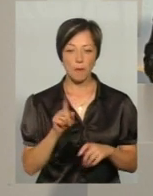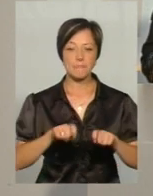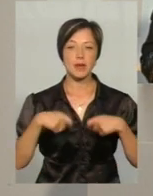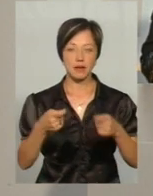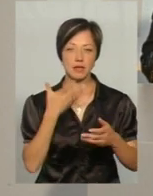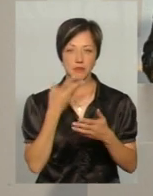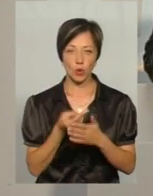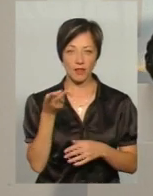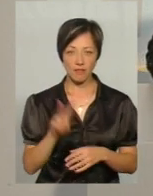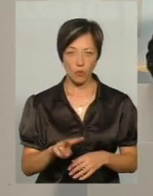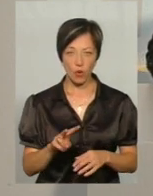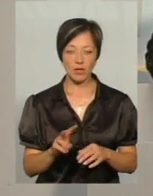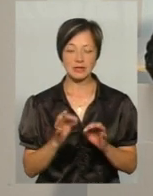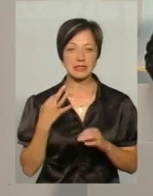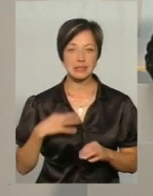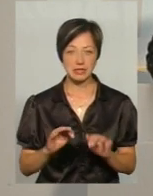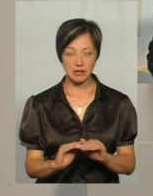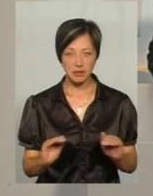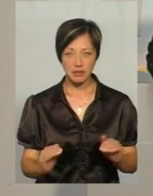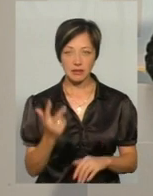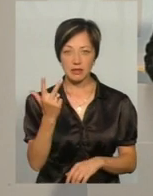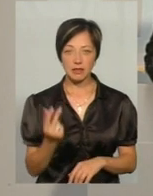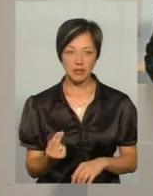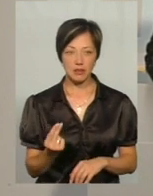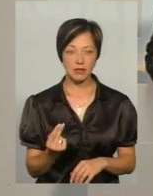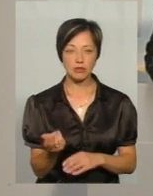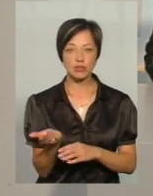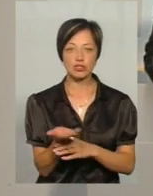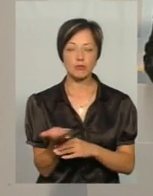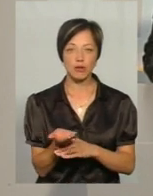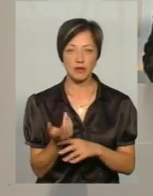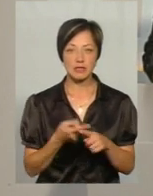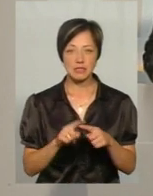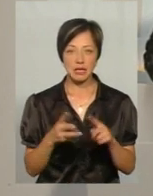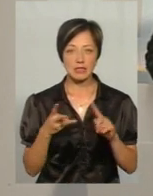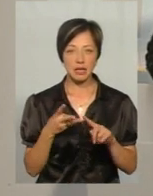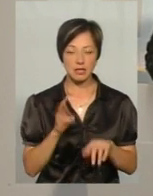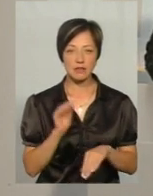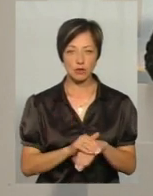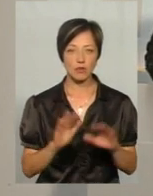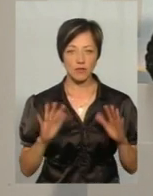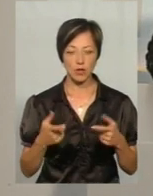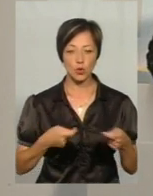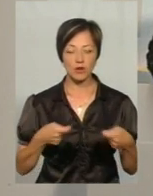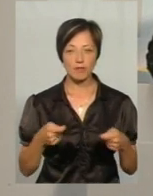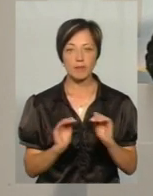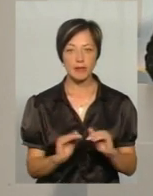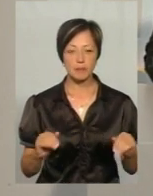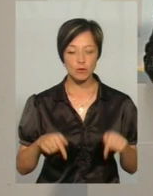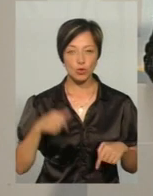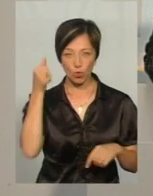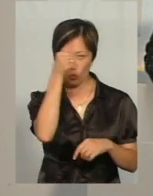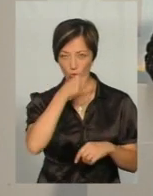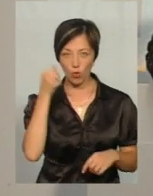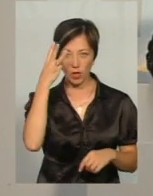передасть своїх двох малолітніх синів для триденного жебракування. Це третій зафіксований випадок торгівлі дітьми цього року